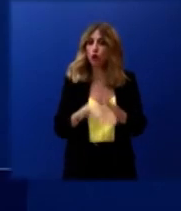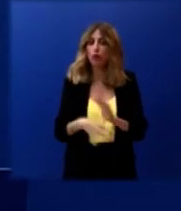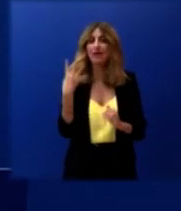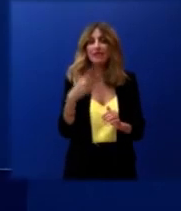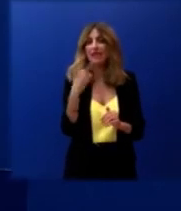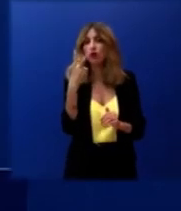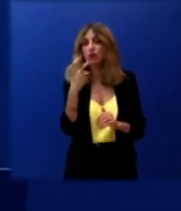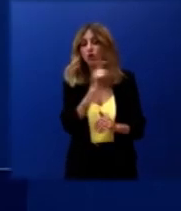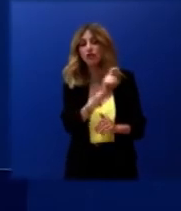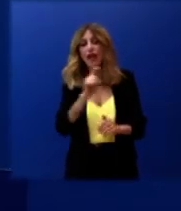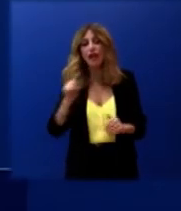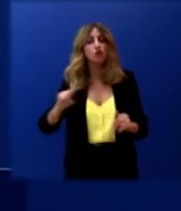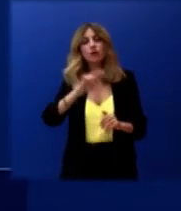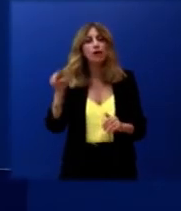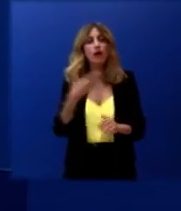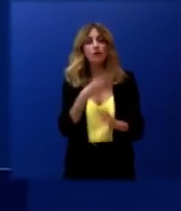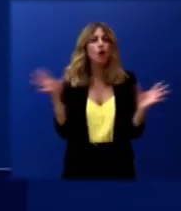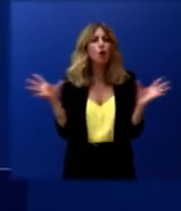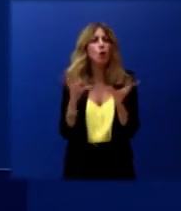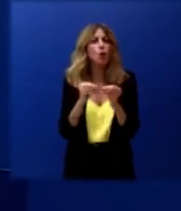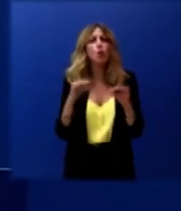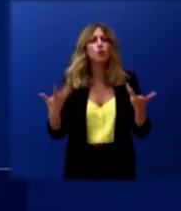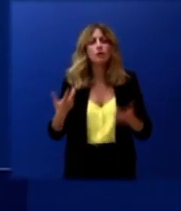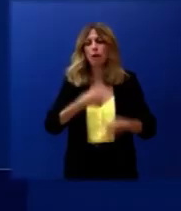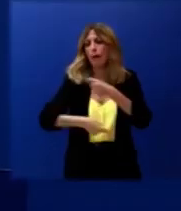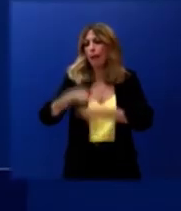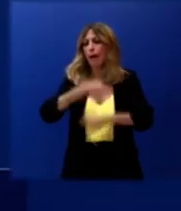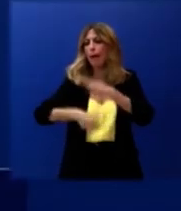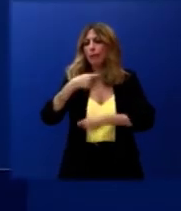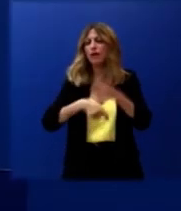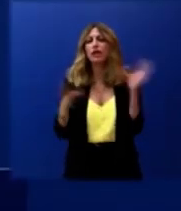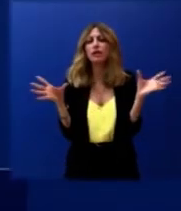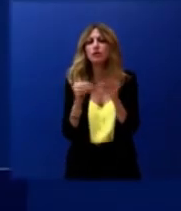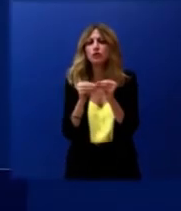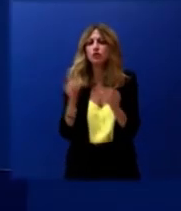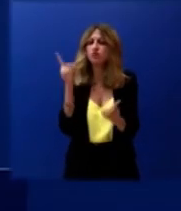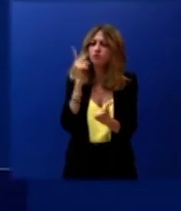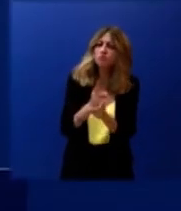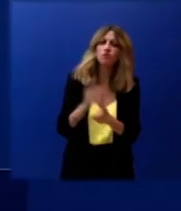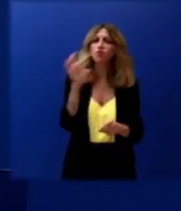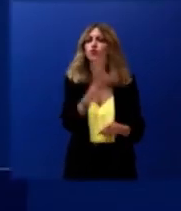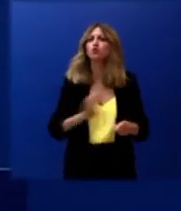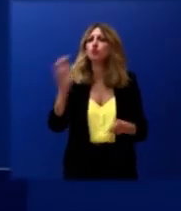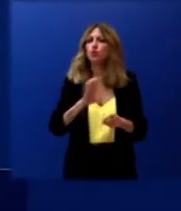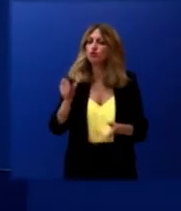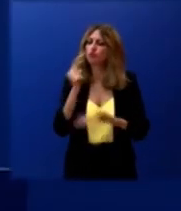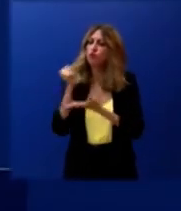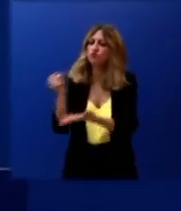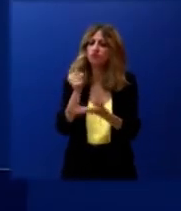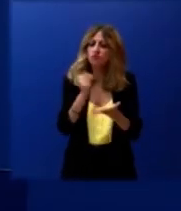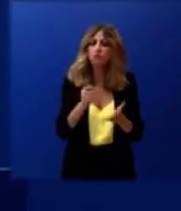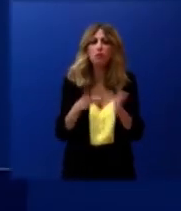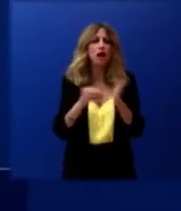420 εκατομμυρίων ευρώ, που αφορά στην παροχή κεφαλαίου κίνησης για την κάλυψη λειτουργικών δαπανών επιχειρήσεων του τουρισμού,